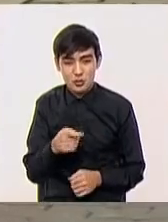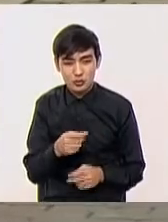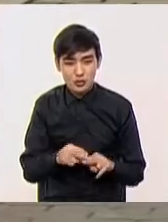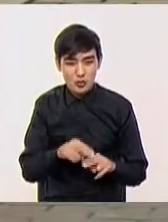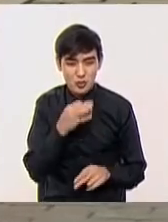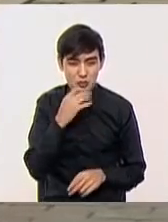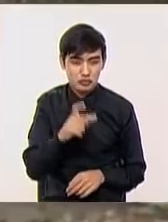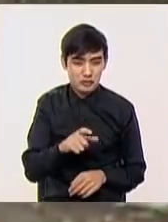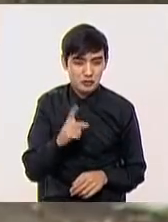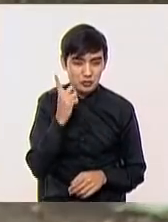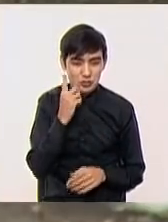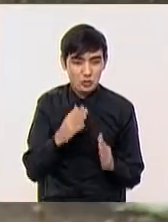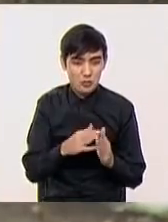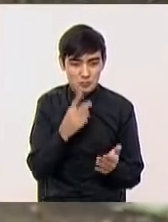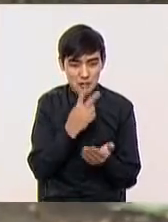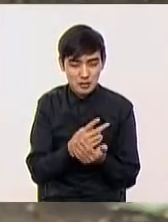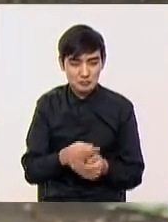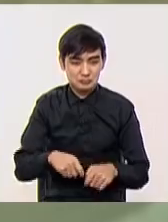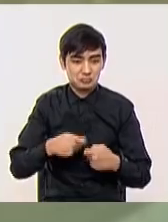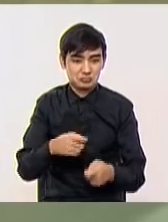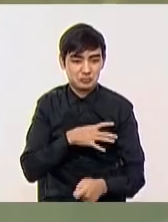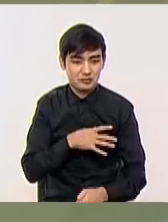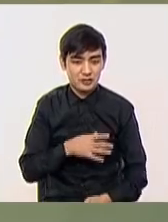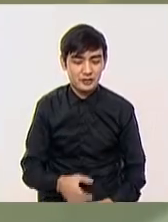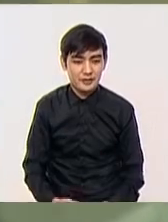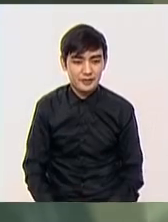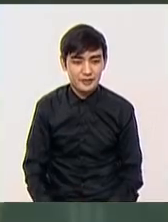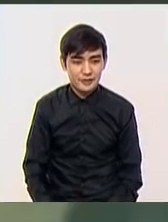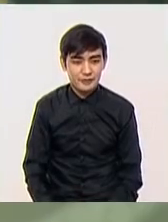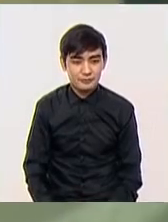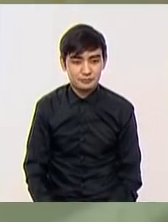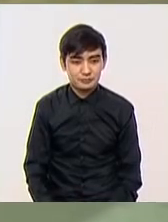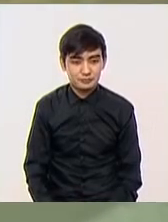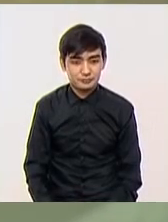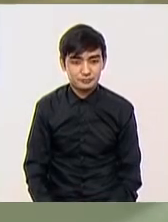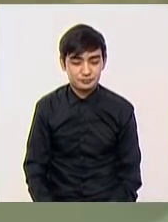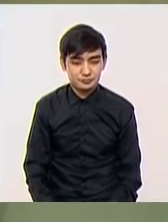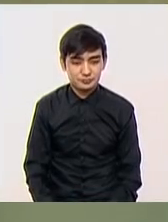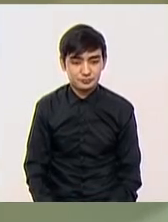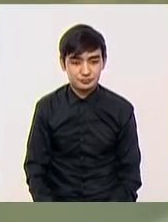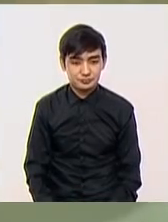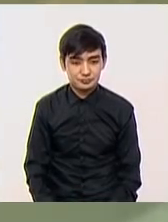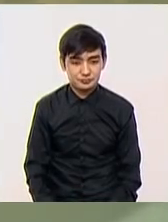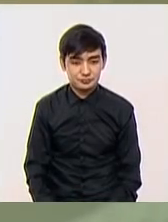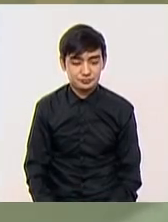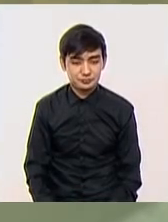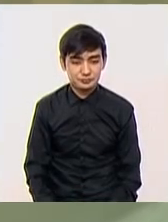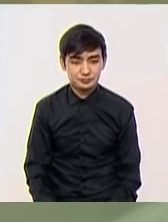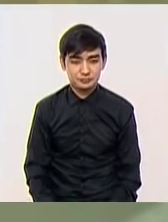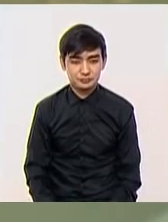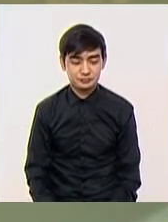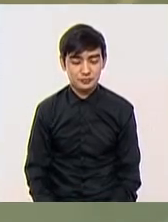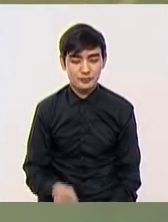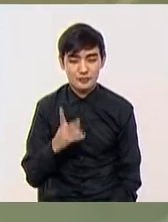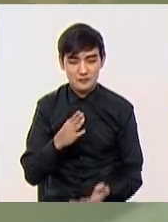адамға телефоннан үйлерін көрсетіп бере береді. Квартира сдаете? Да, да, да. Однокомнатная есть? Есть.